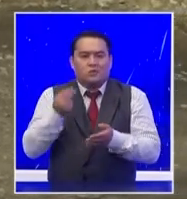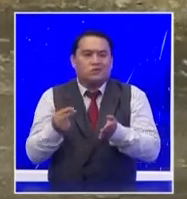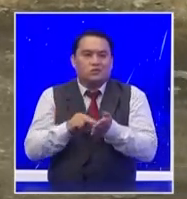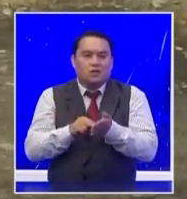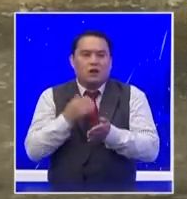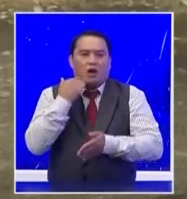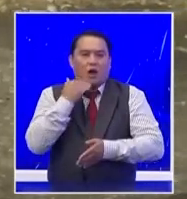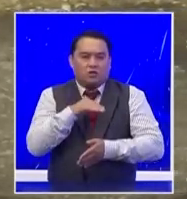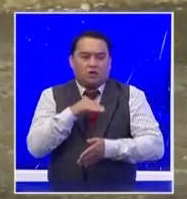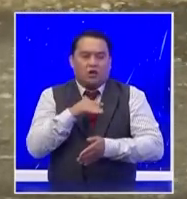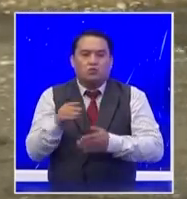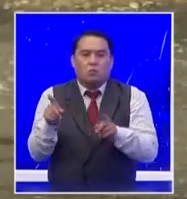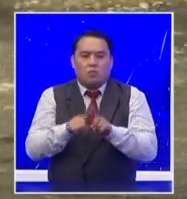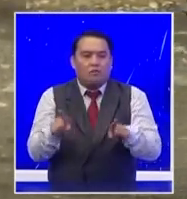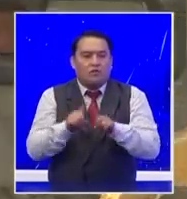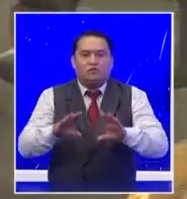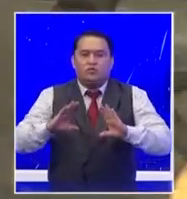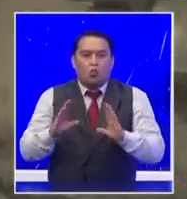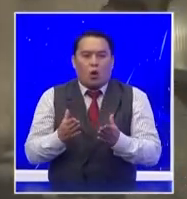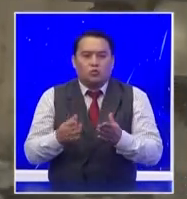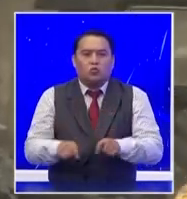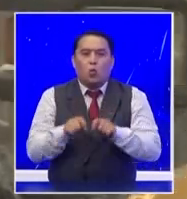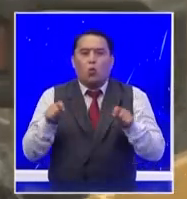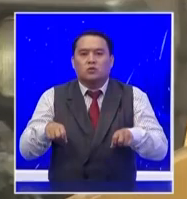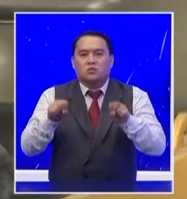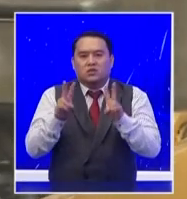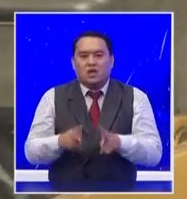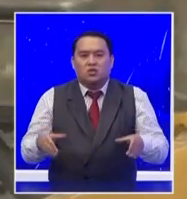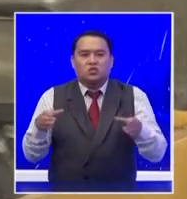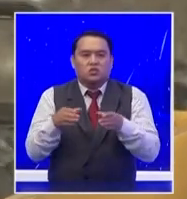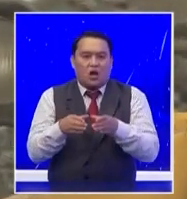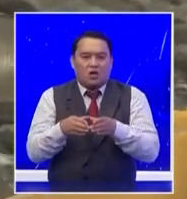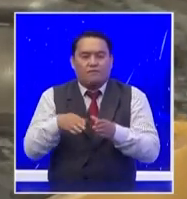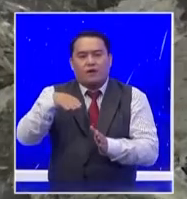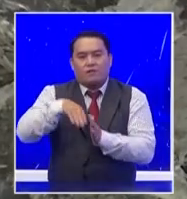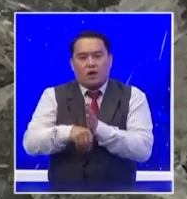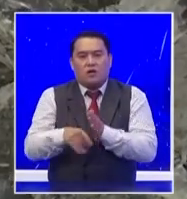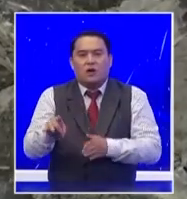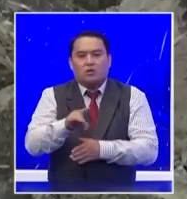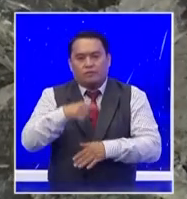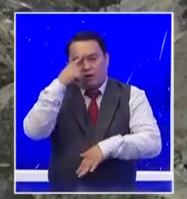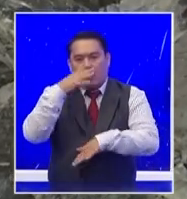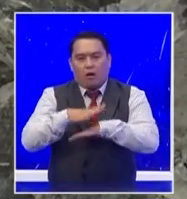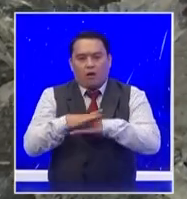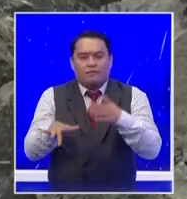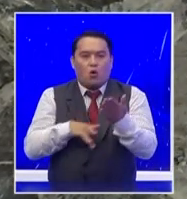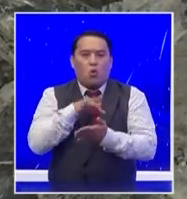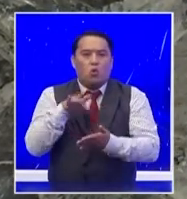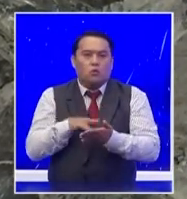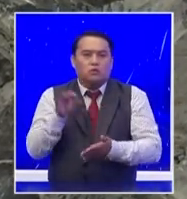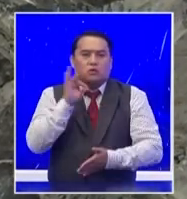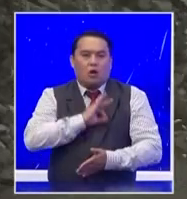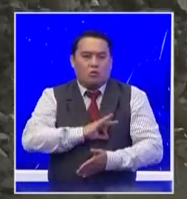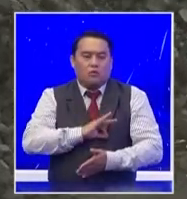и качество. Дабы не повторять ситуацию, в области создан специальный штаб. В его состав входят представители районных акиматов, органов госдоходов